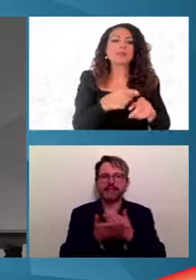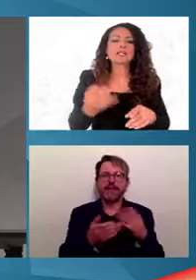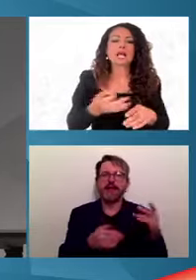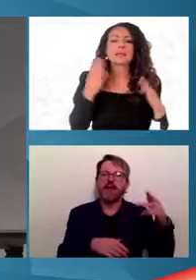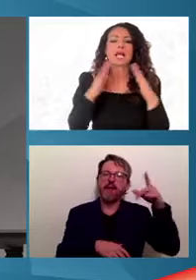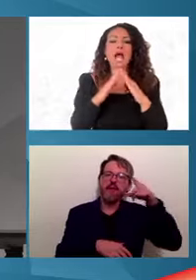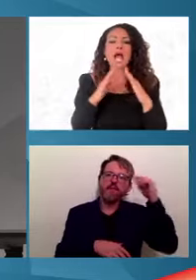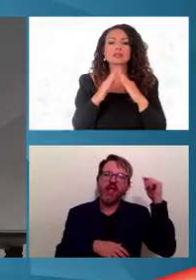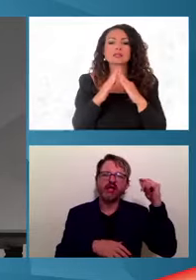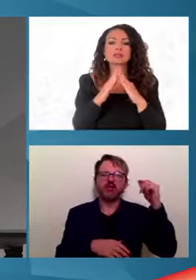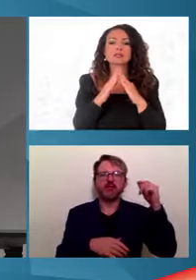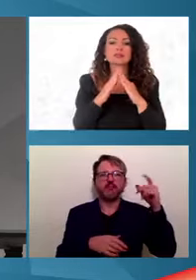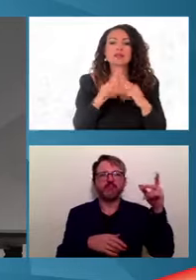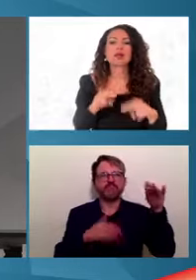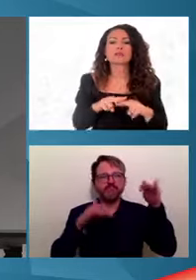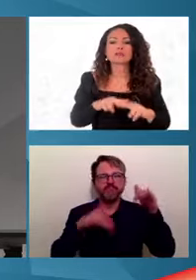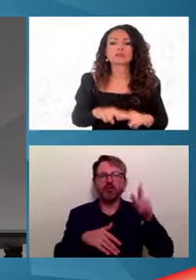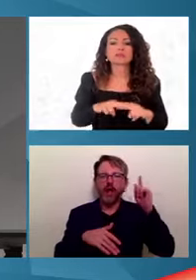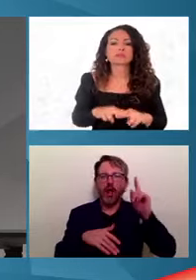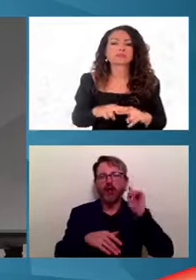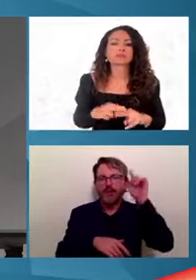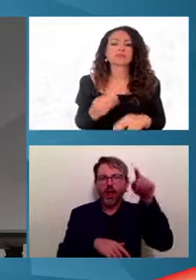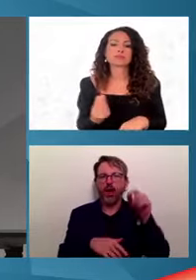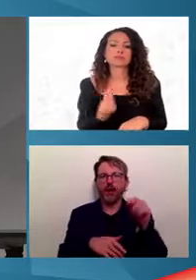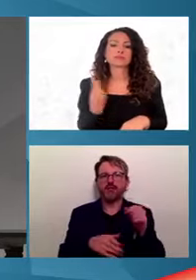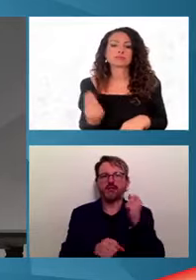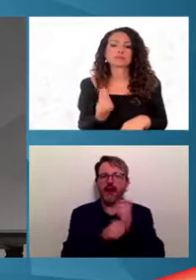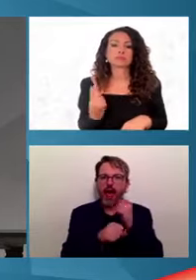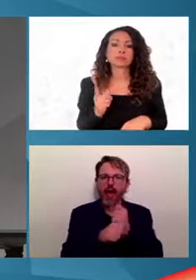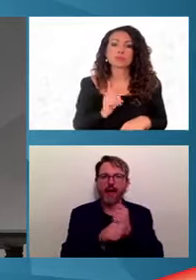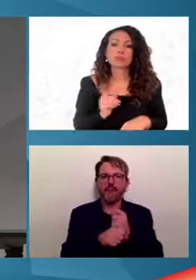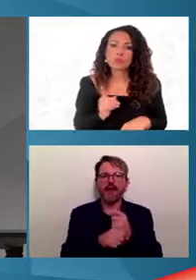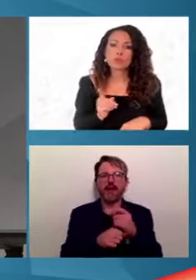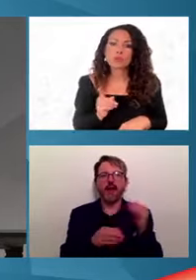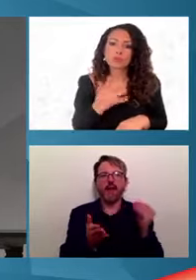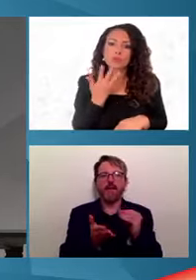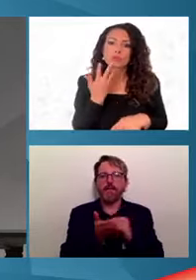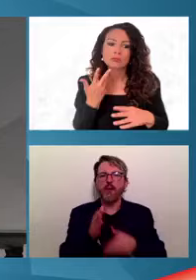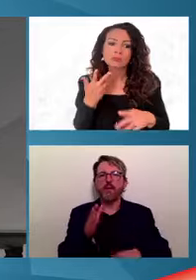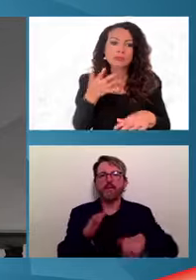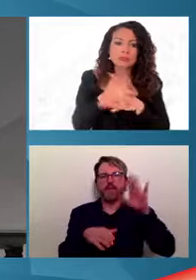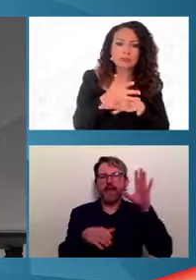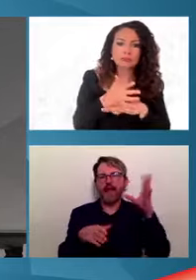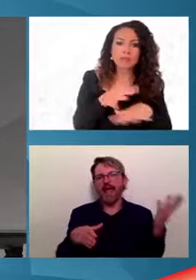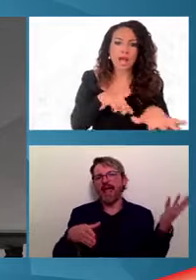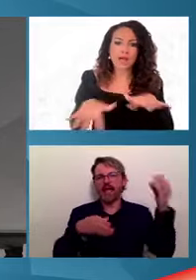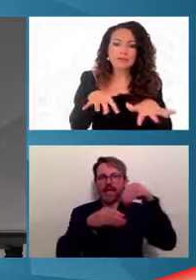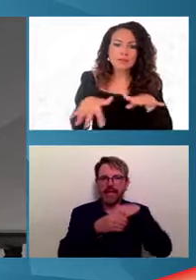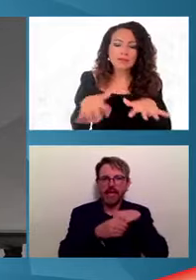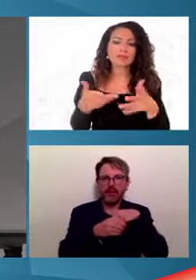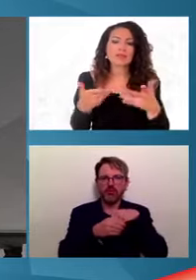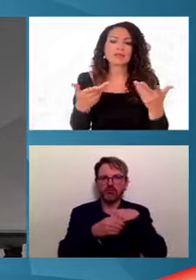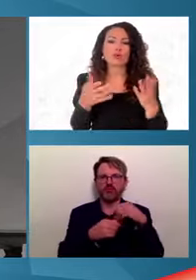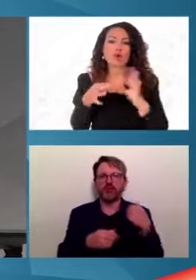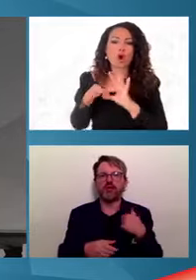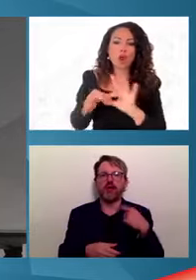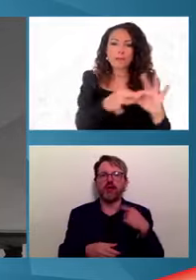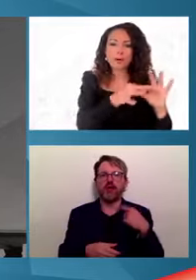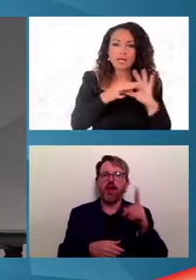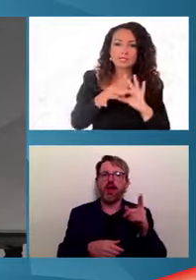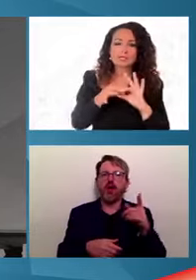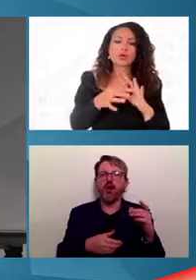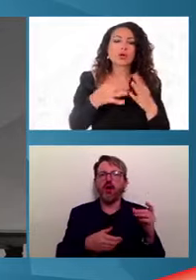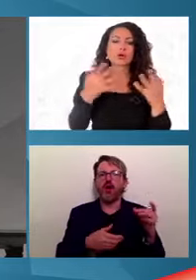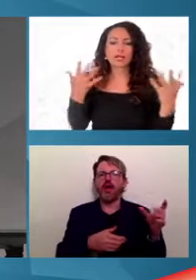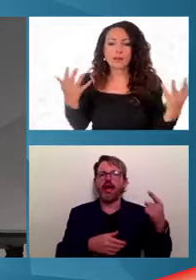lavorare, far parte della società. Col patrimonio abbiamo dato in uso a cooperative che dessero lavoro a persone con